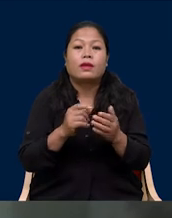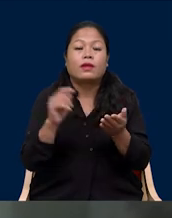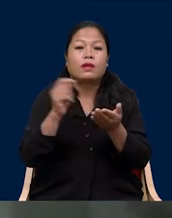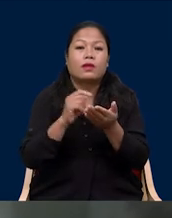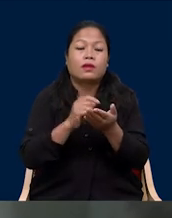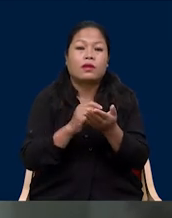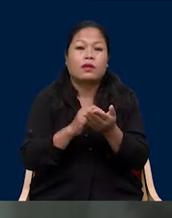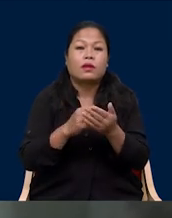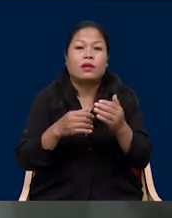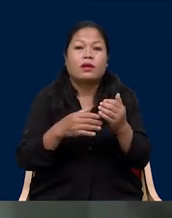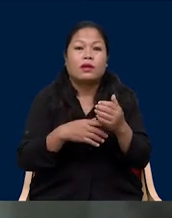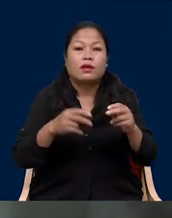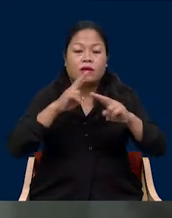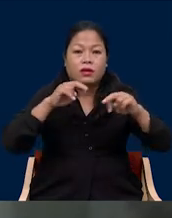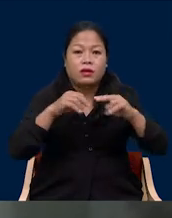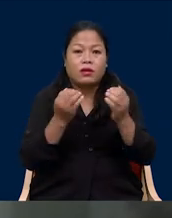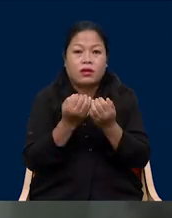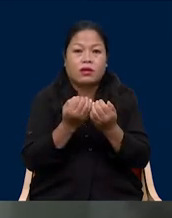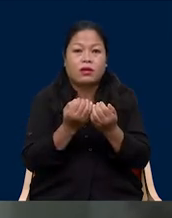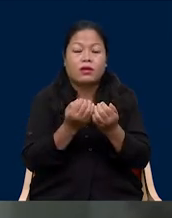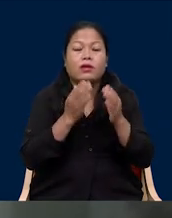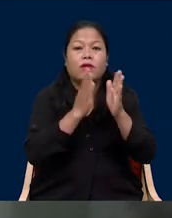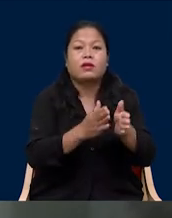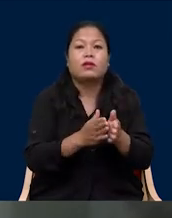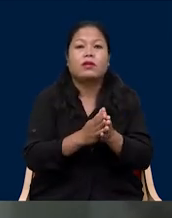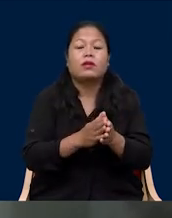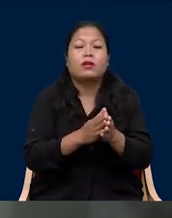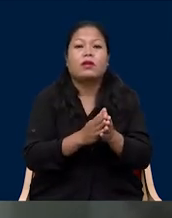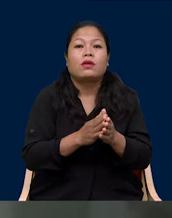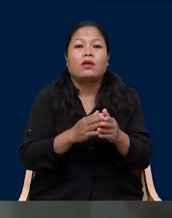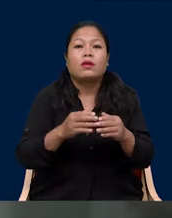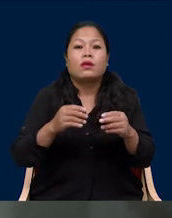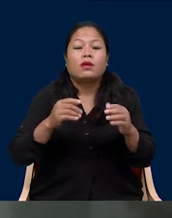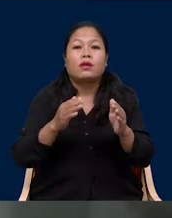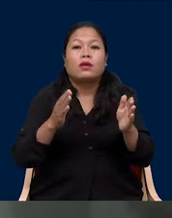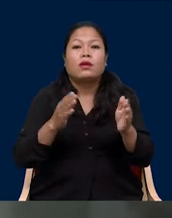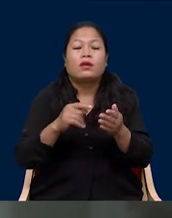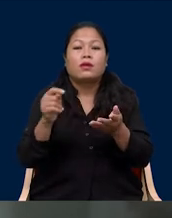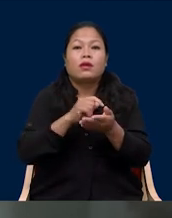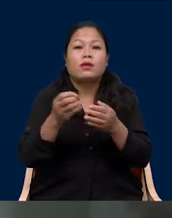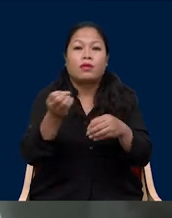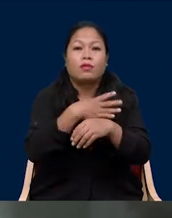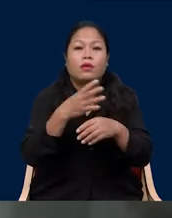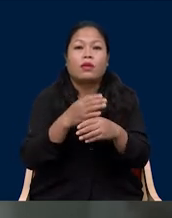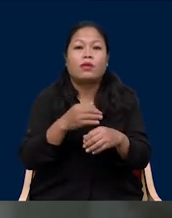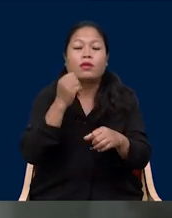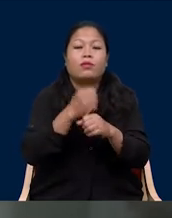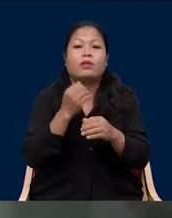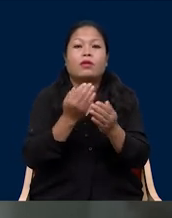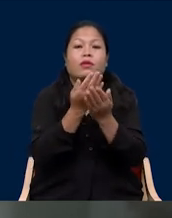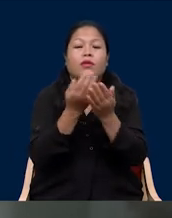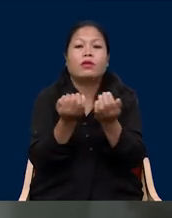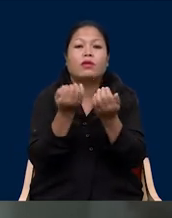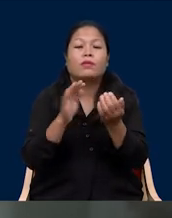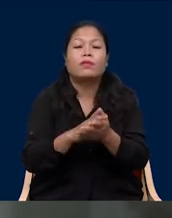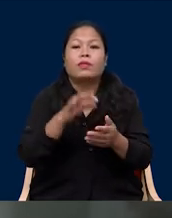चाहिँ एउटा राइट इन्फर्मेसन अनि रिसर्च बेस्ड इन्फर्मेसन नै हाम्रो एउटा पावरफुल टुल हो जस्तो लाग्छ, स्टोरी टेलिङ एउटा एकदमै इफेक्टिभ स्टोरी प्रभावकारी